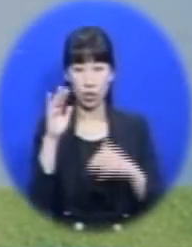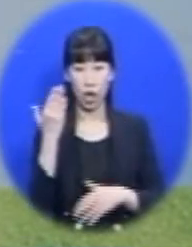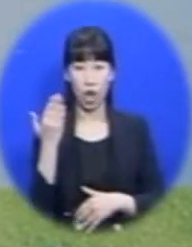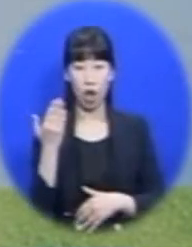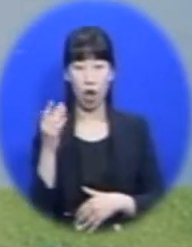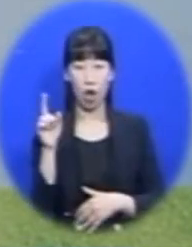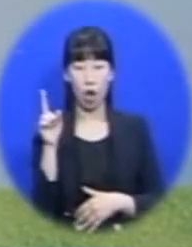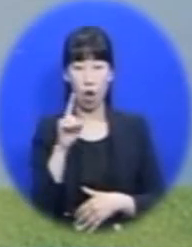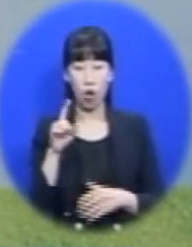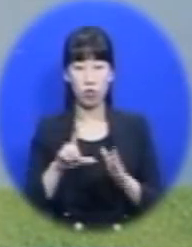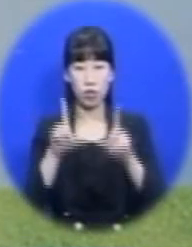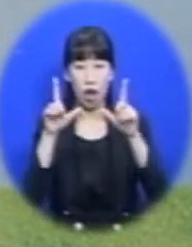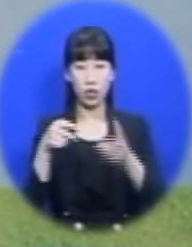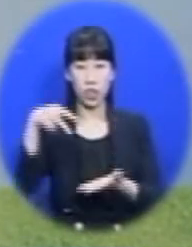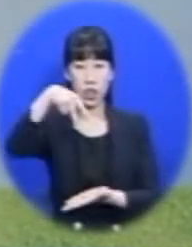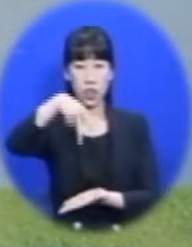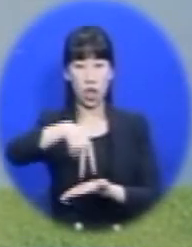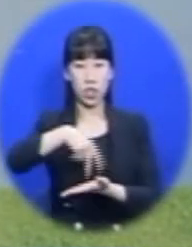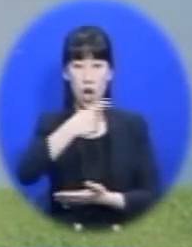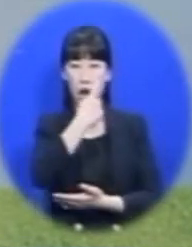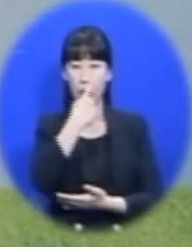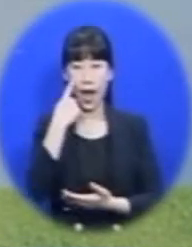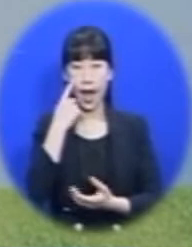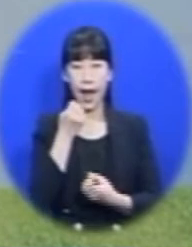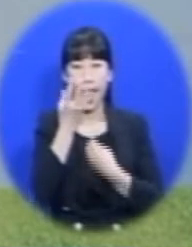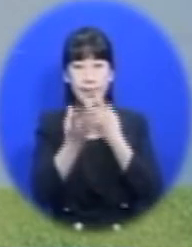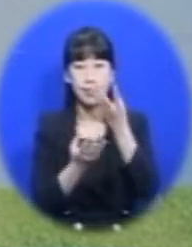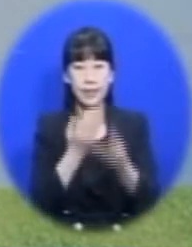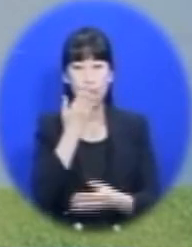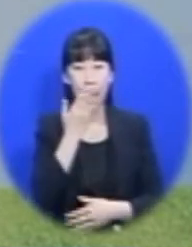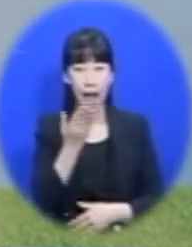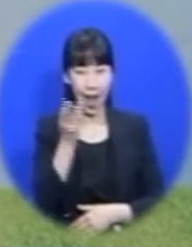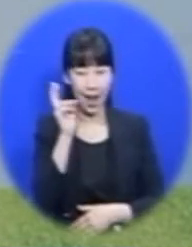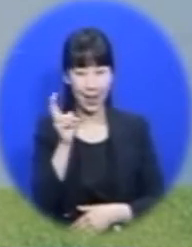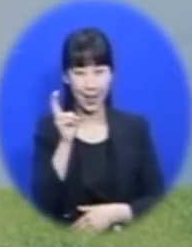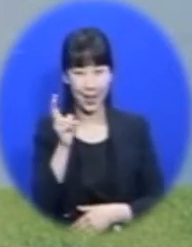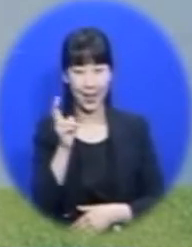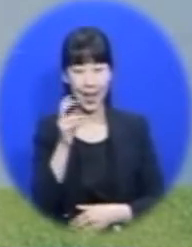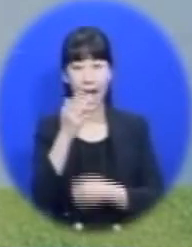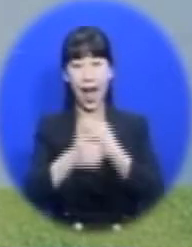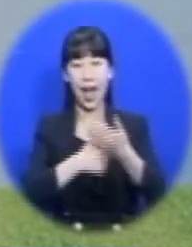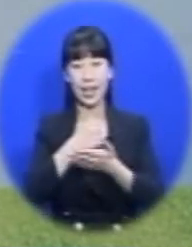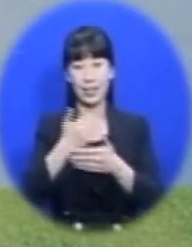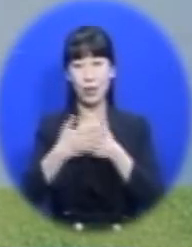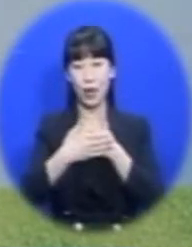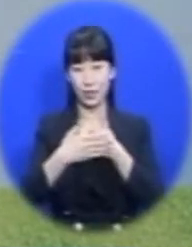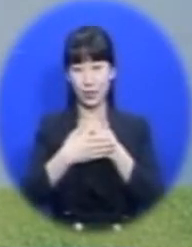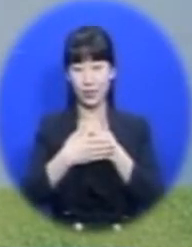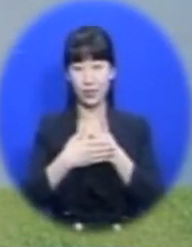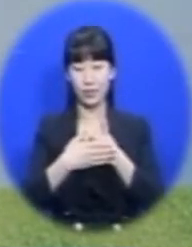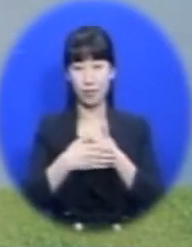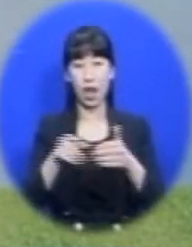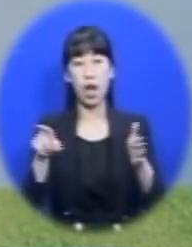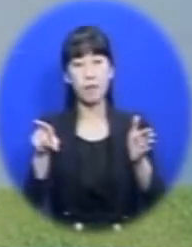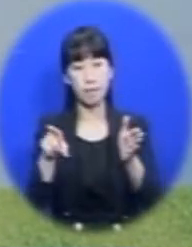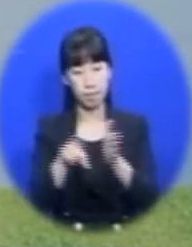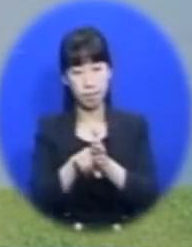서서 간증하게 될 것입니다. 네. 하나님이 그렇게 해주신다니까. 믿으시면